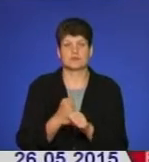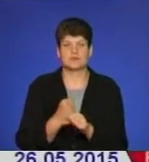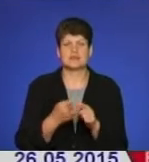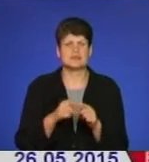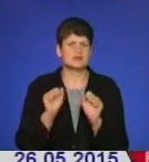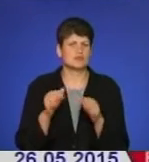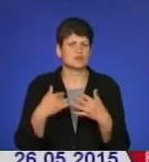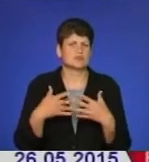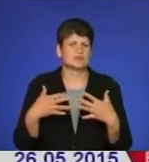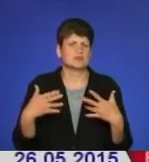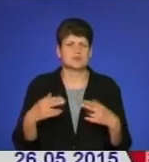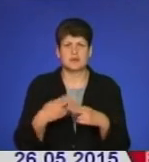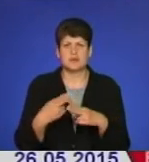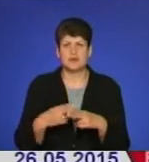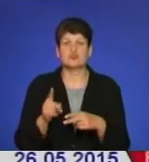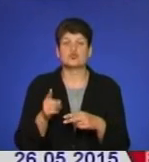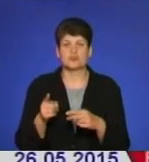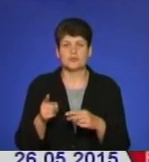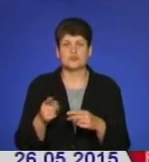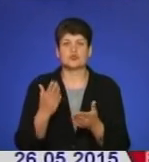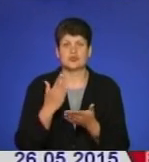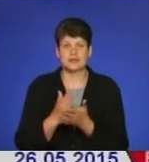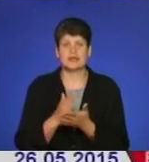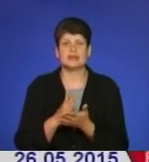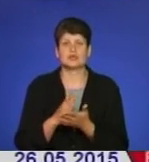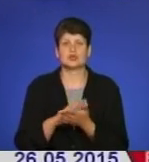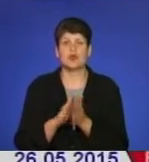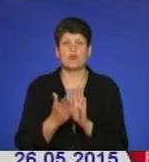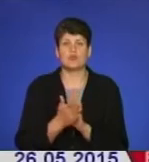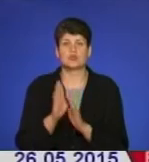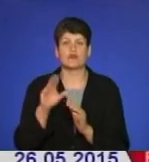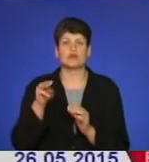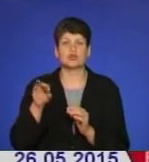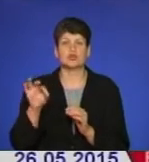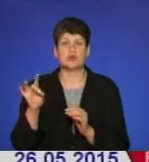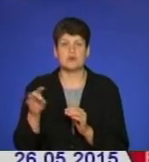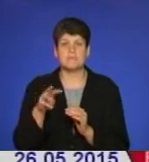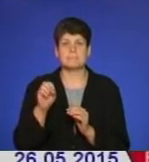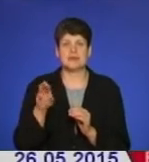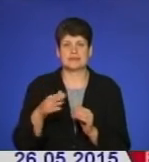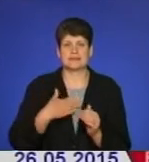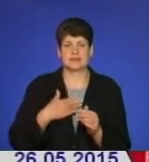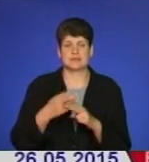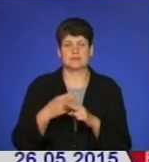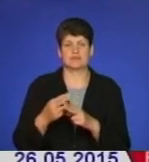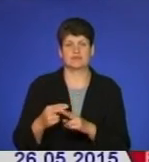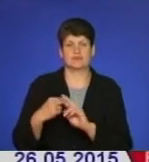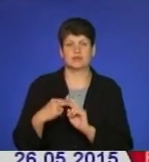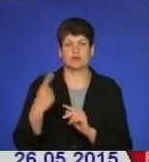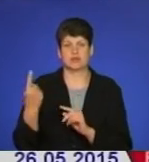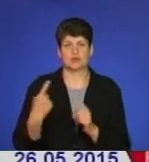бути будь-який метал. Скажу чому. Тому що є домовленість з вторметами, що нам наш метал будуть давати в обмін один до